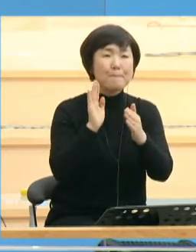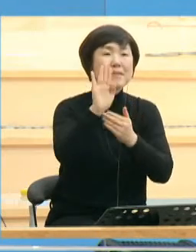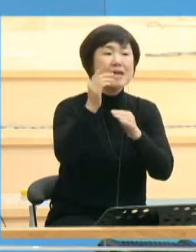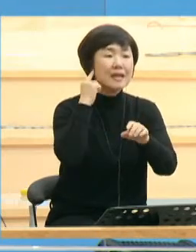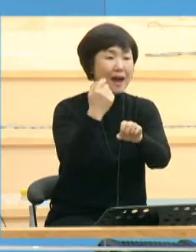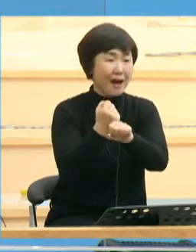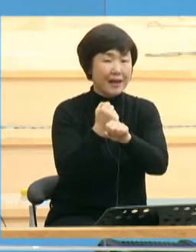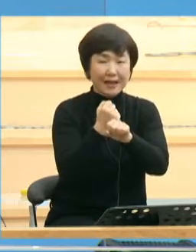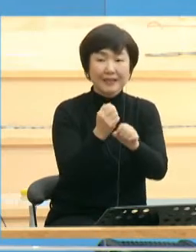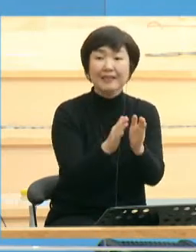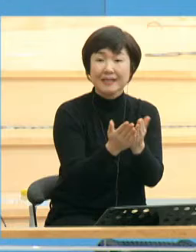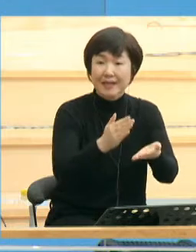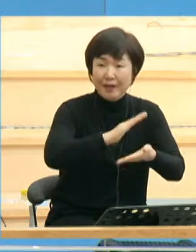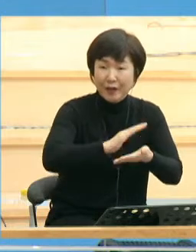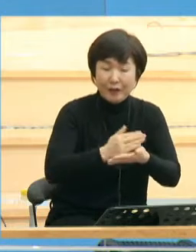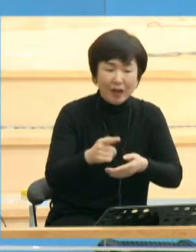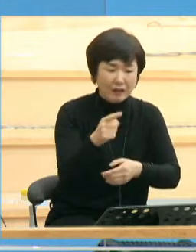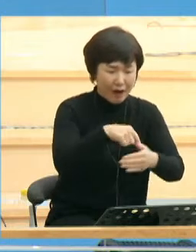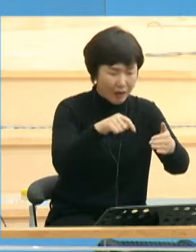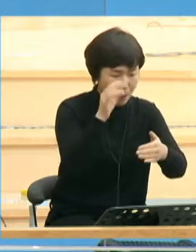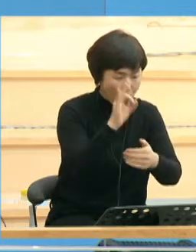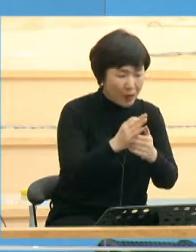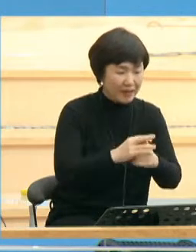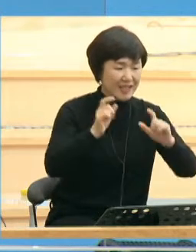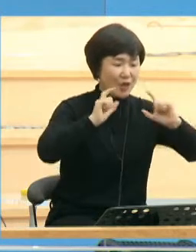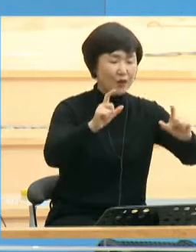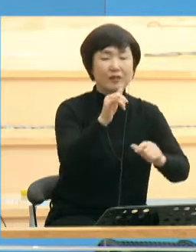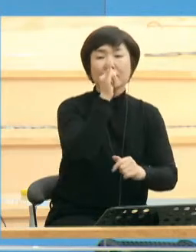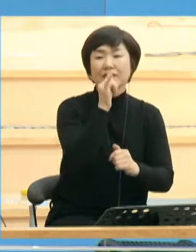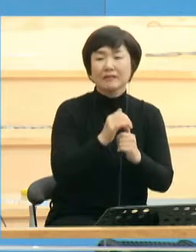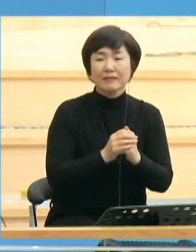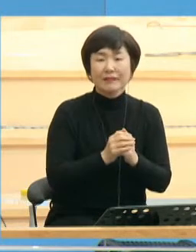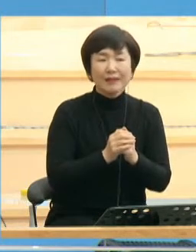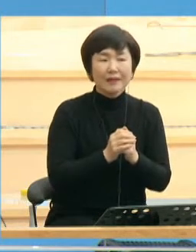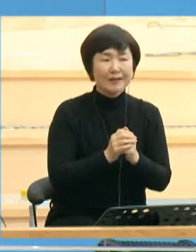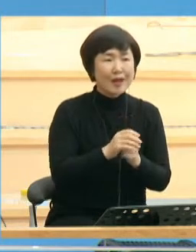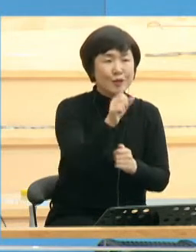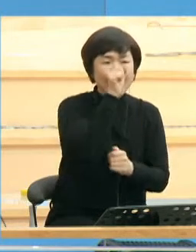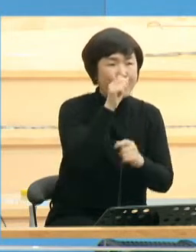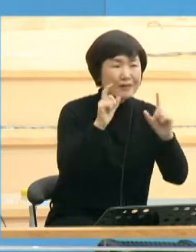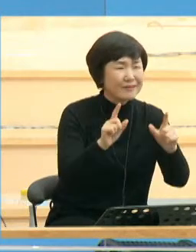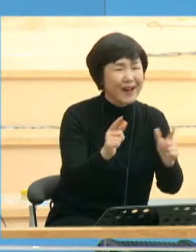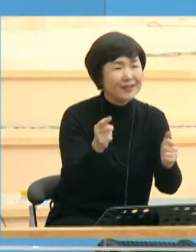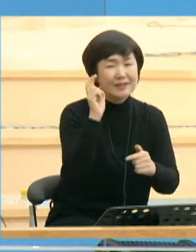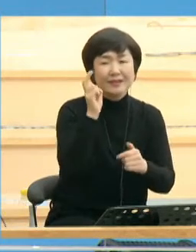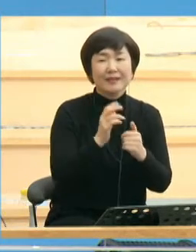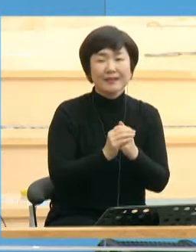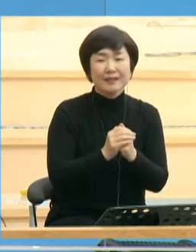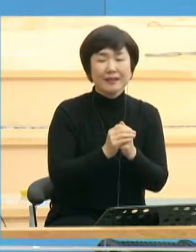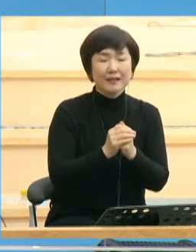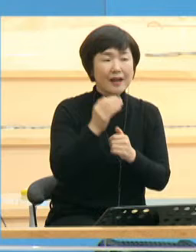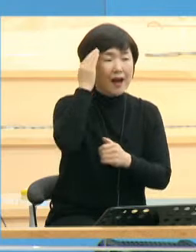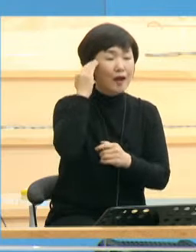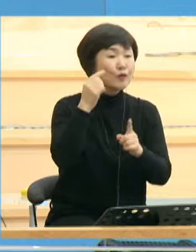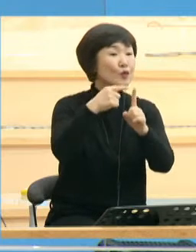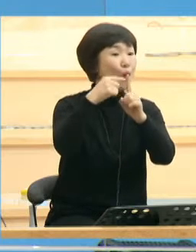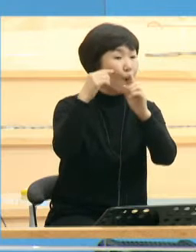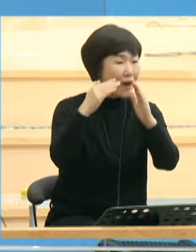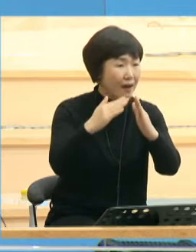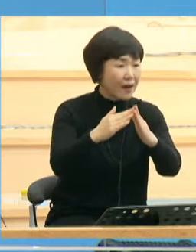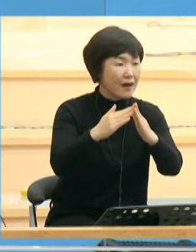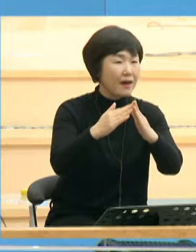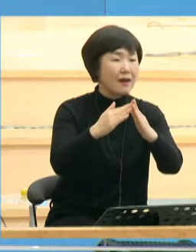보면 선언합니다 뭐라 선언 하냐면 별로 좋은 선언 아닌 것 같아요 한국도 에